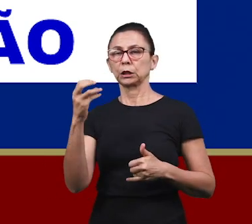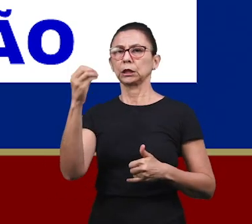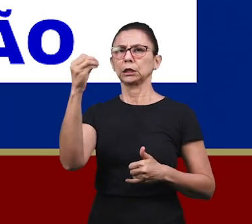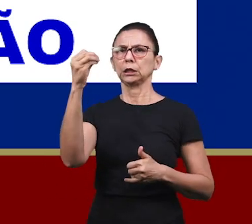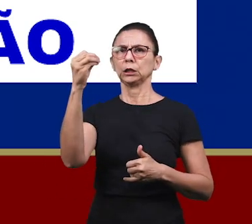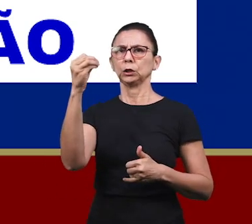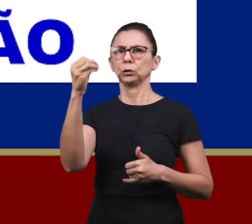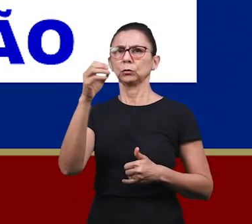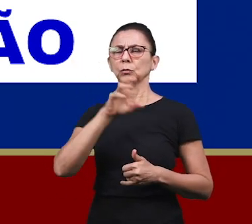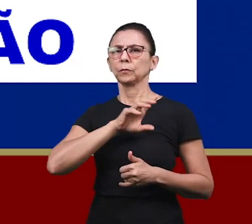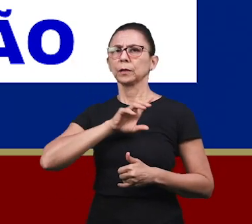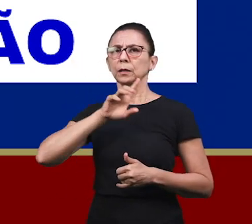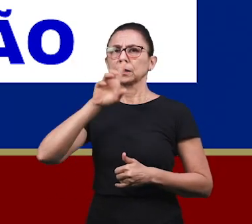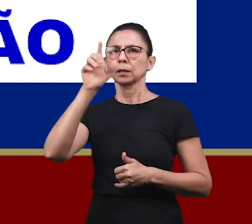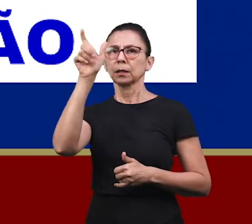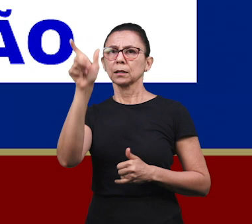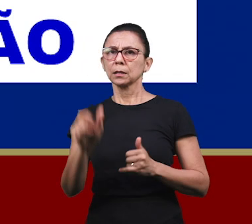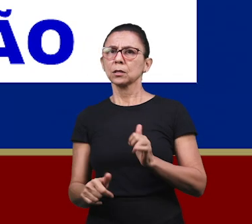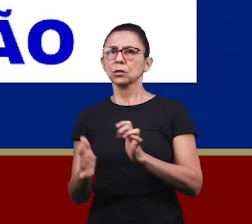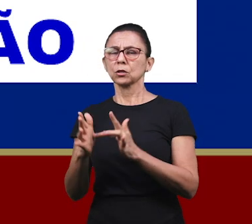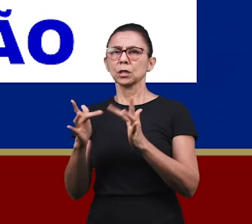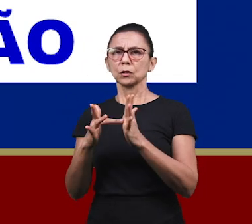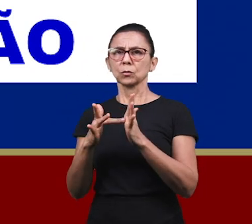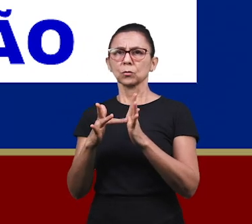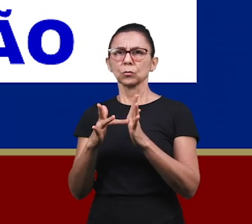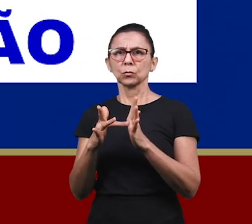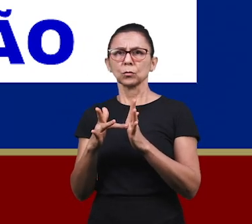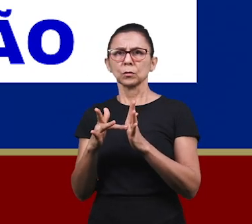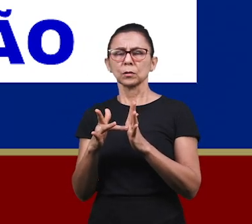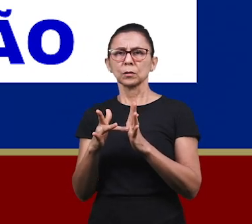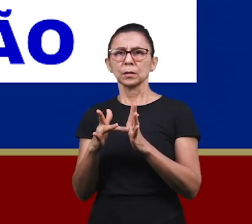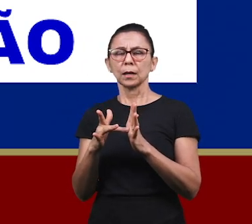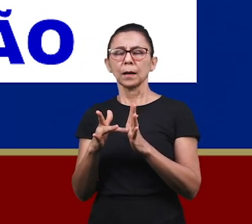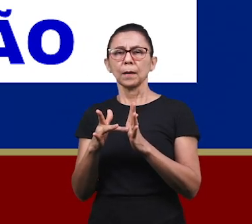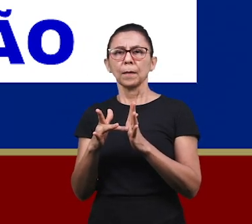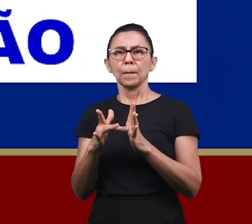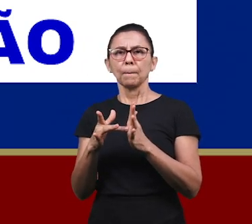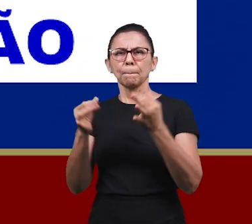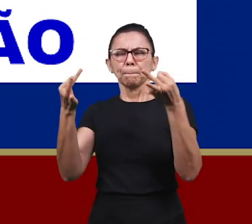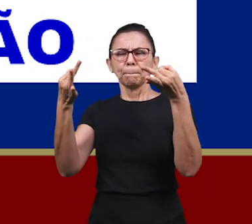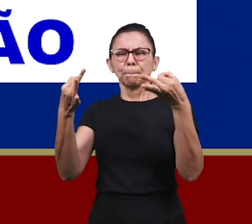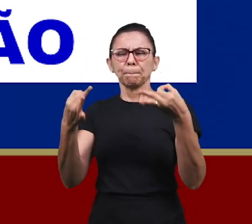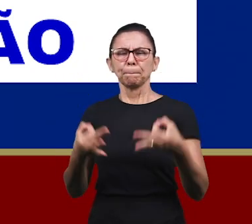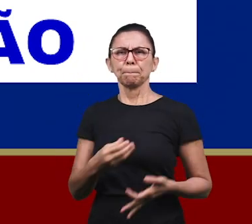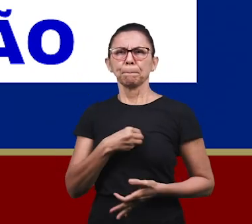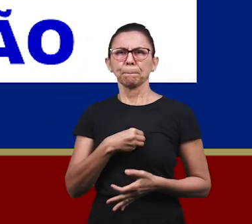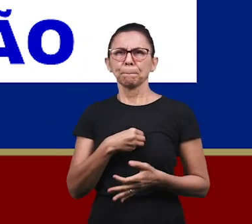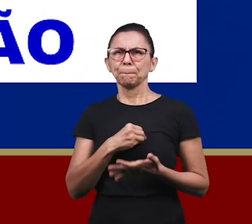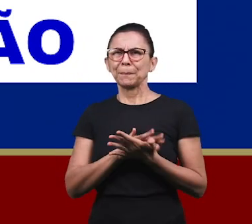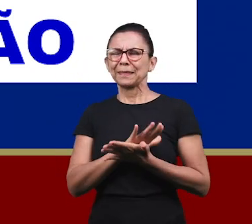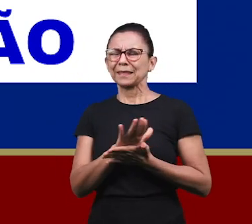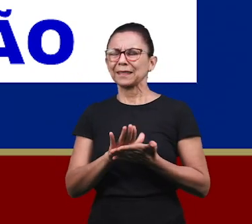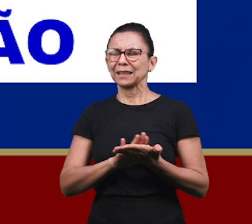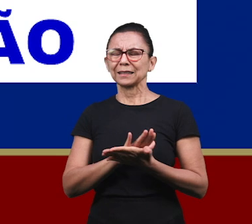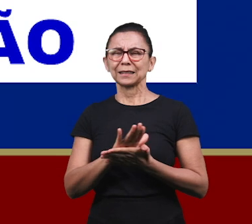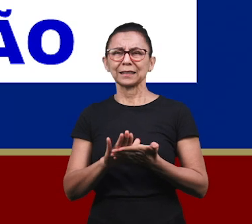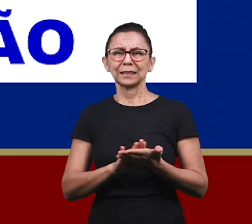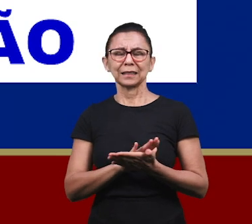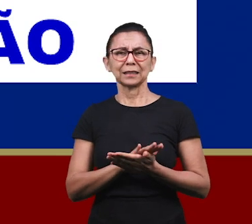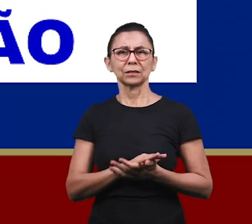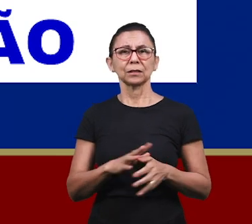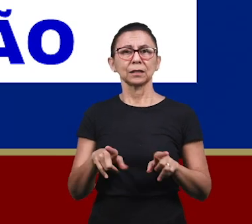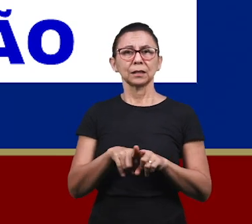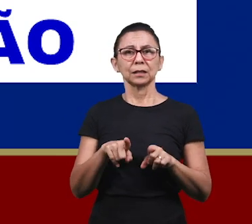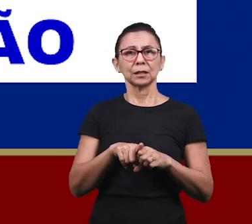a été très bien présenté par Luc dans son évangile, et la couleur bleue qui prophétiquement pointe vers